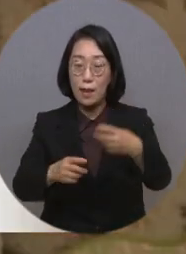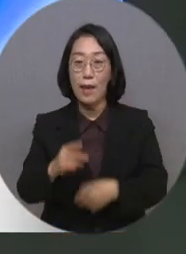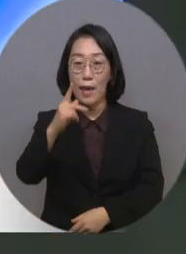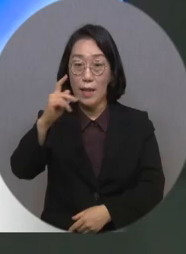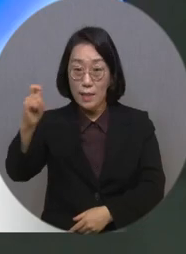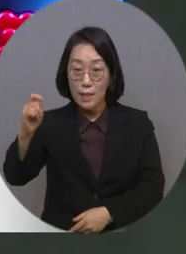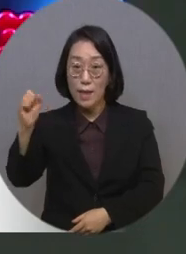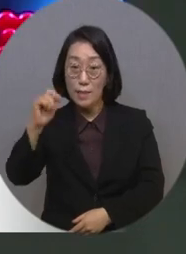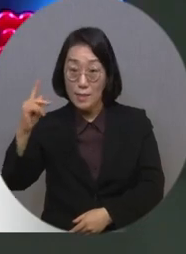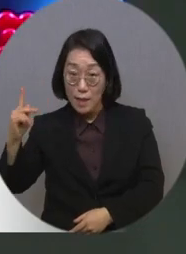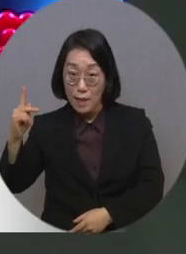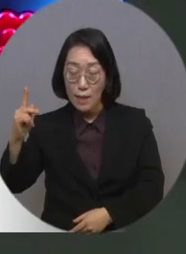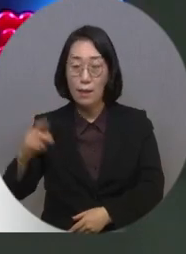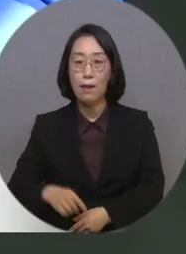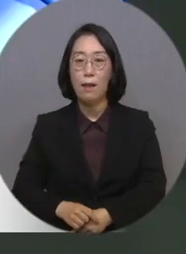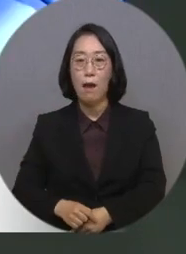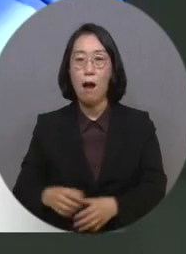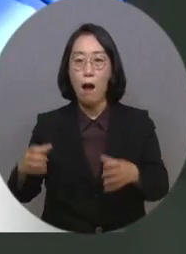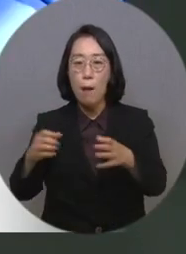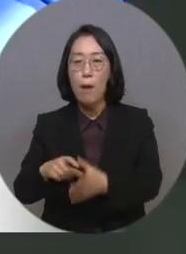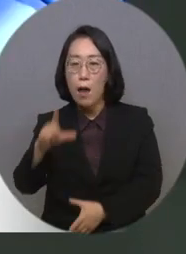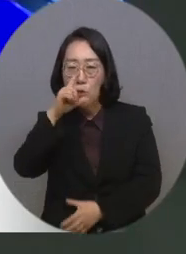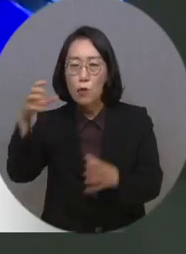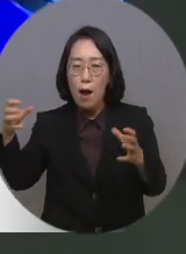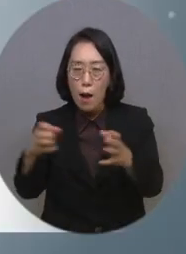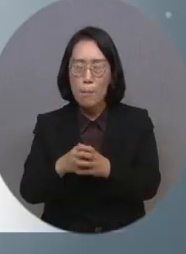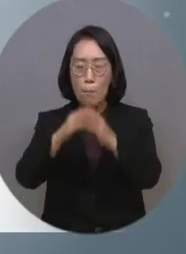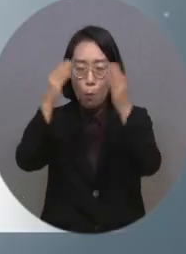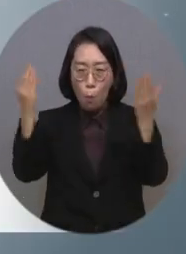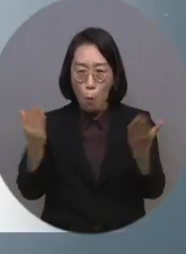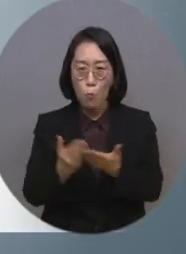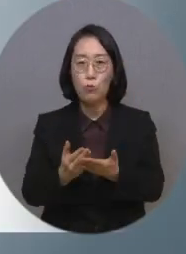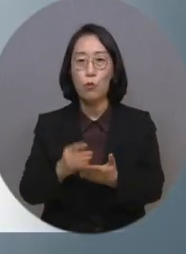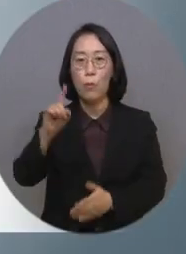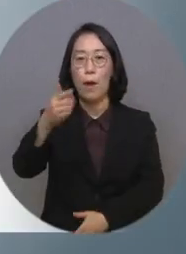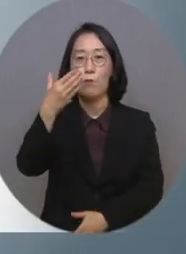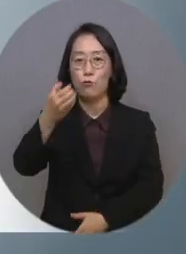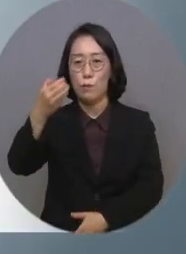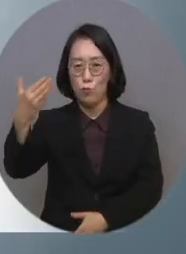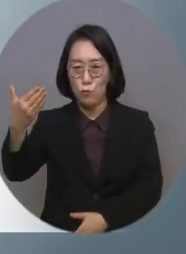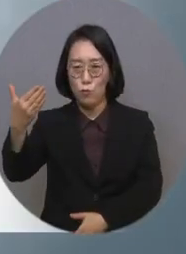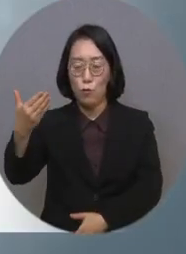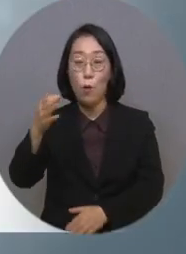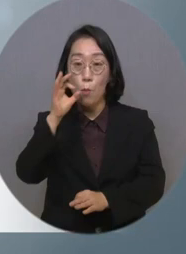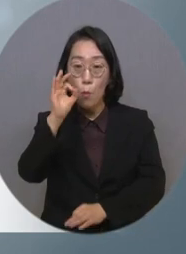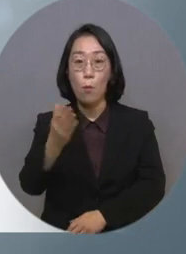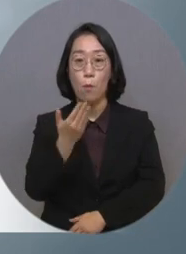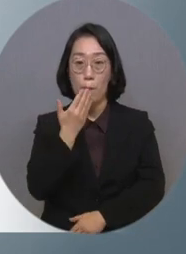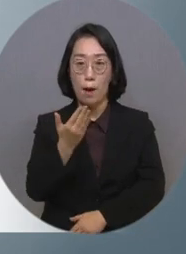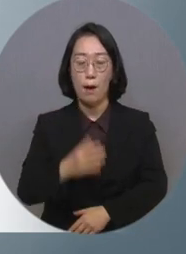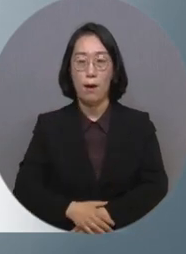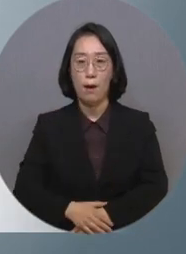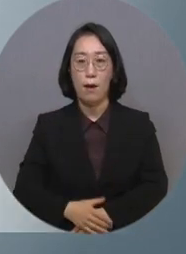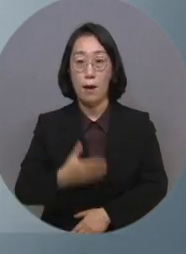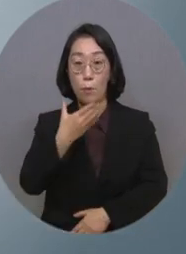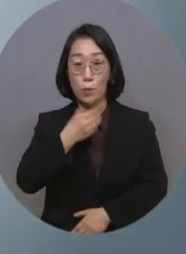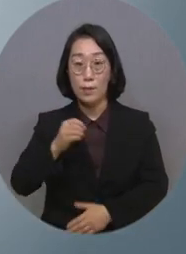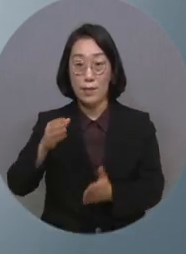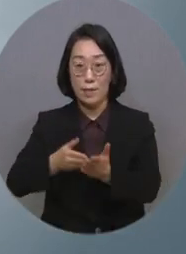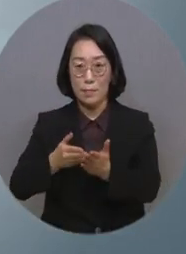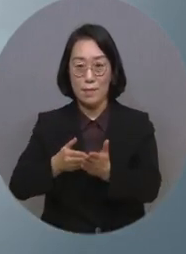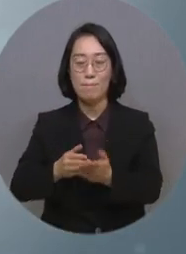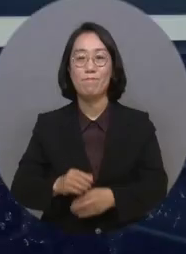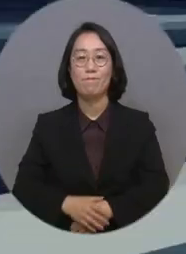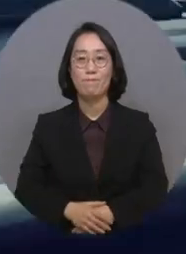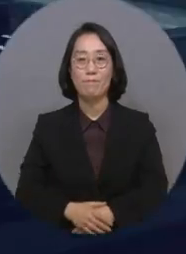지니TV와 SKBTV를 포함한 IPTV 모두 199번으로 시청할 수 있습니다. 복지TV 정두리입니다.